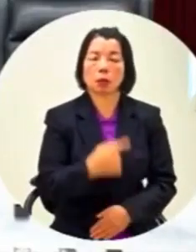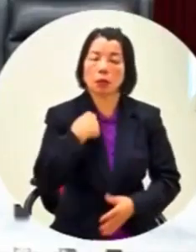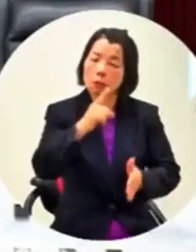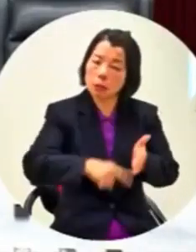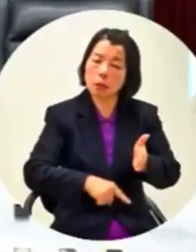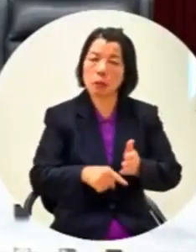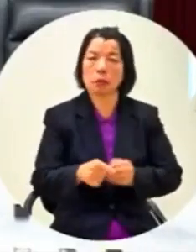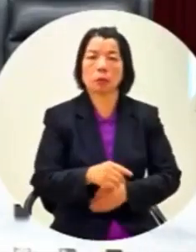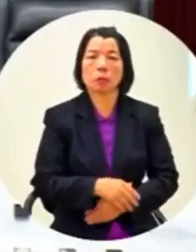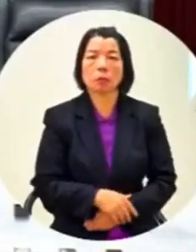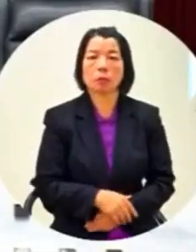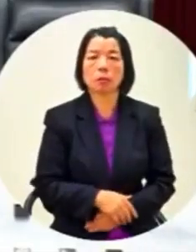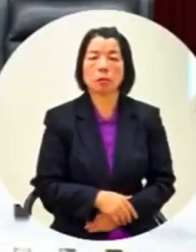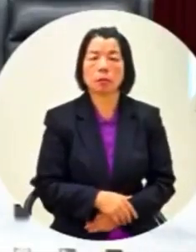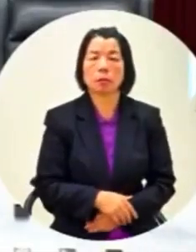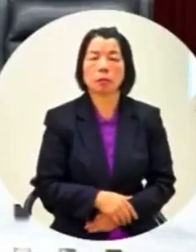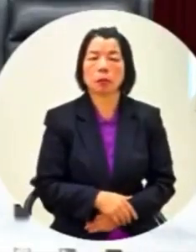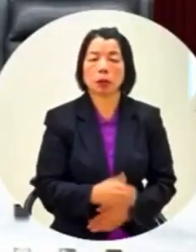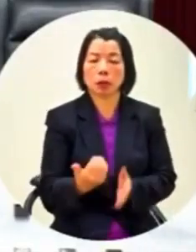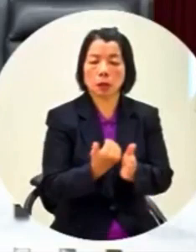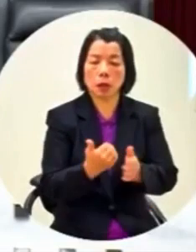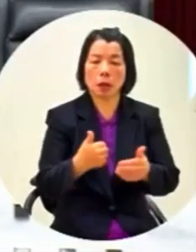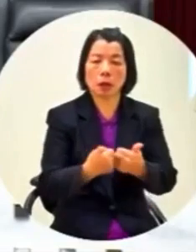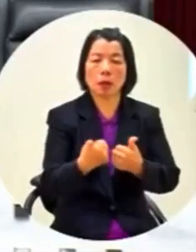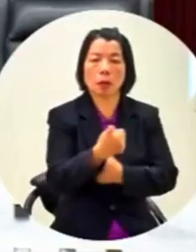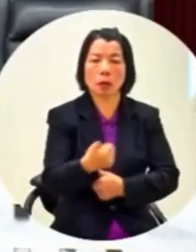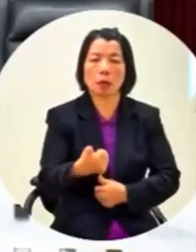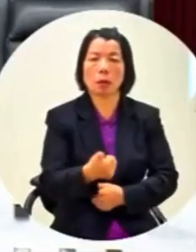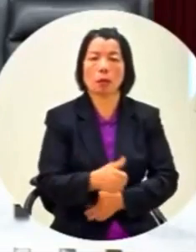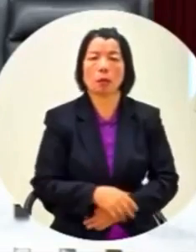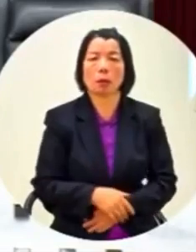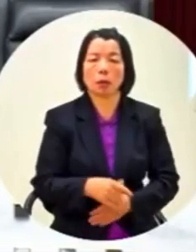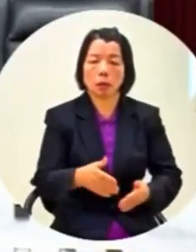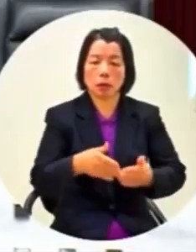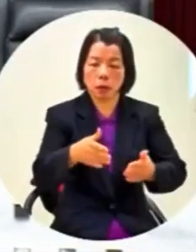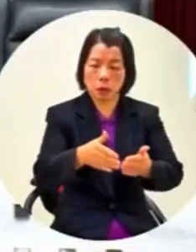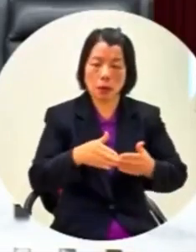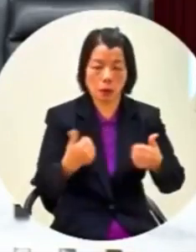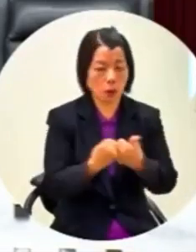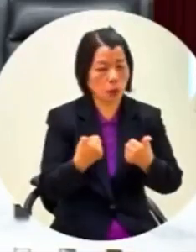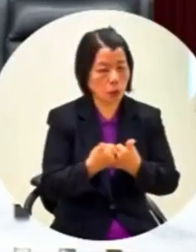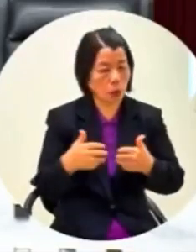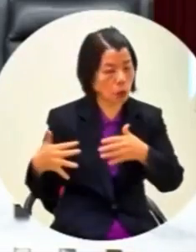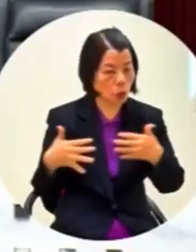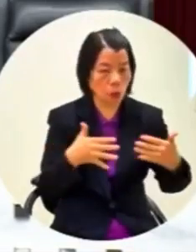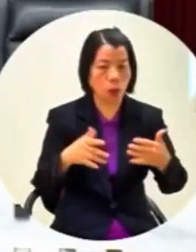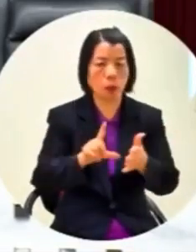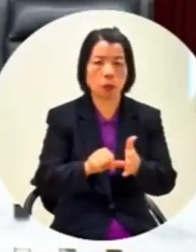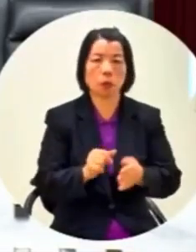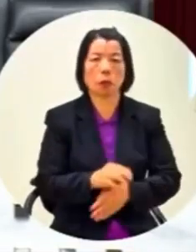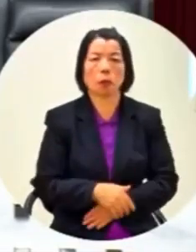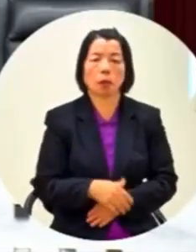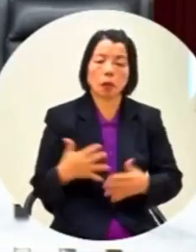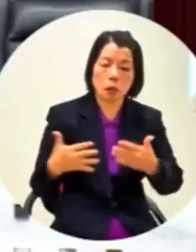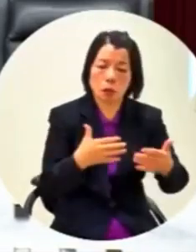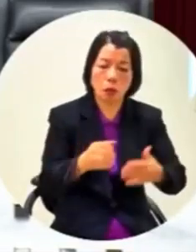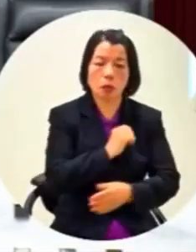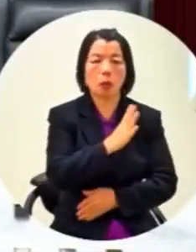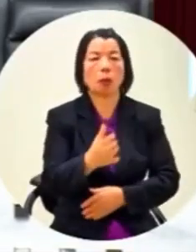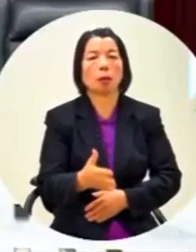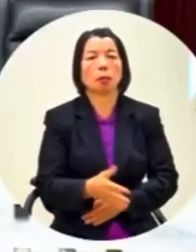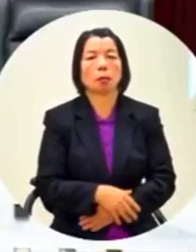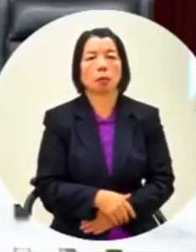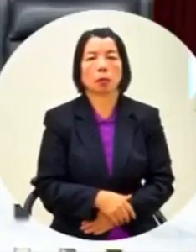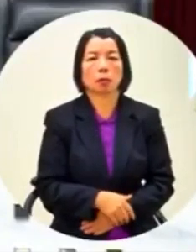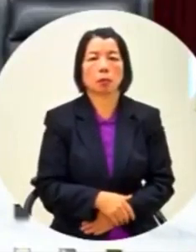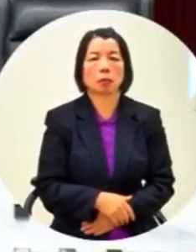哦，我跟 那个高议员，你要进行会议询问，你也已经询问完毕。那我